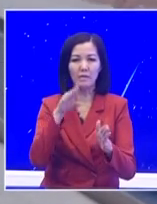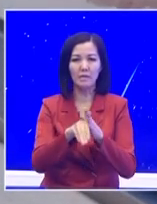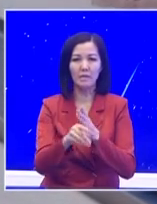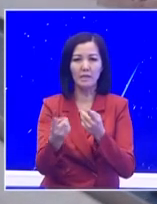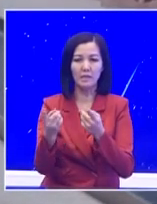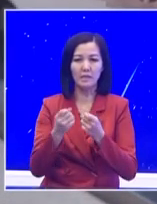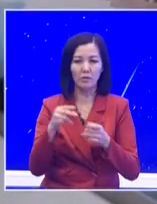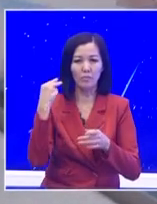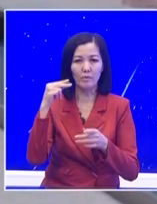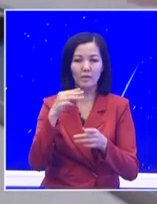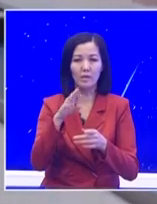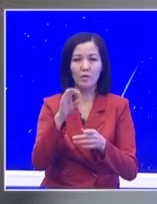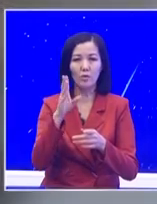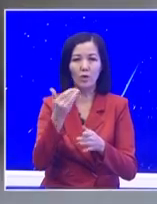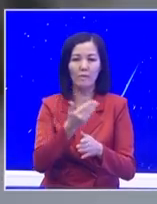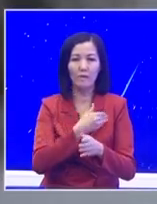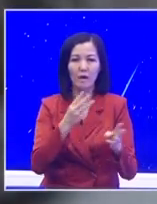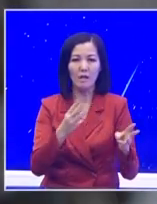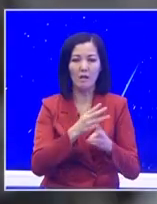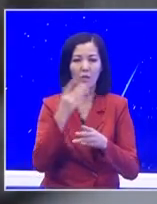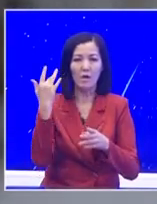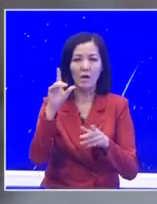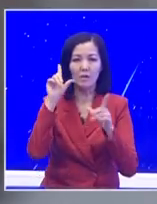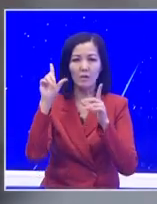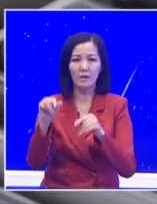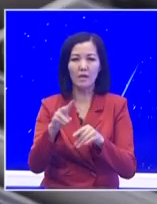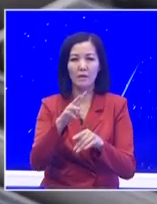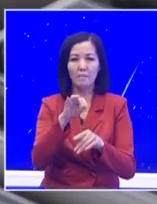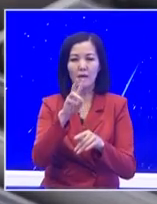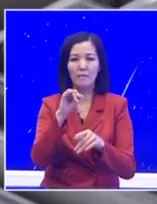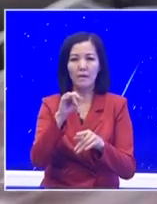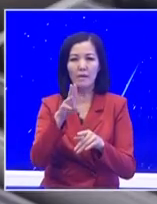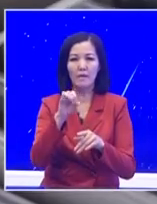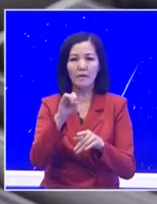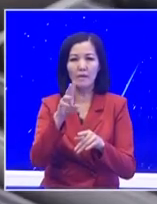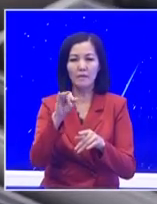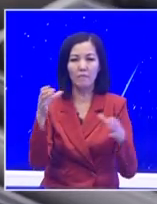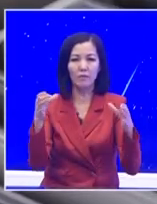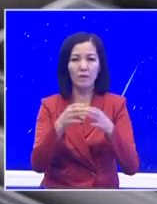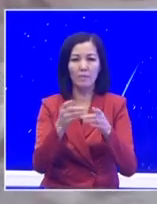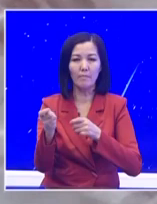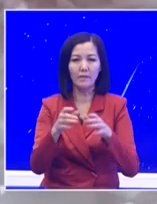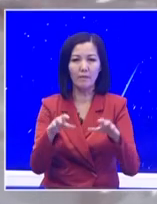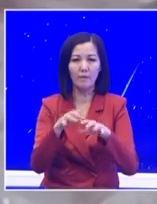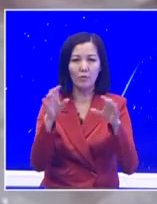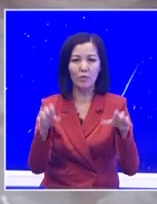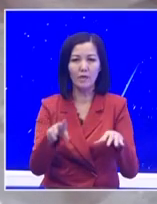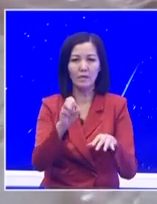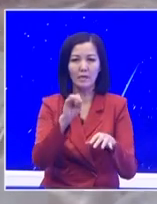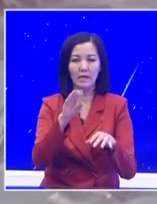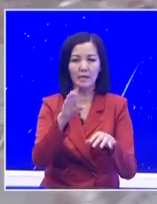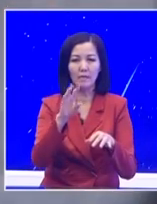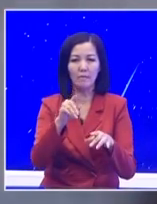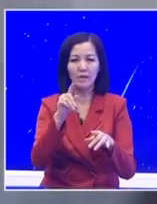президенті Қасым Жомарт Тоқаевтың қалауы. Америкаға сапарында Асқар Маминде Tyson Foods компаниясының басқарма төрағасы